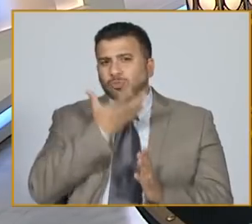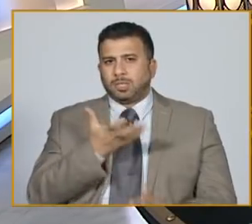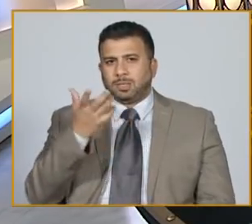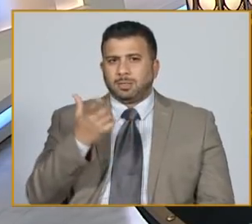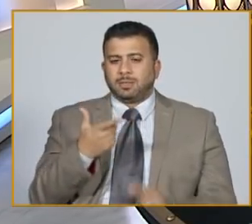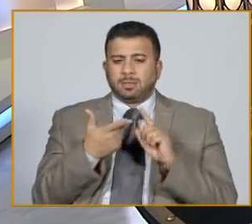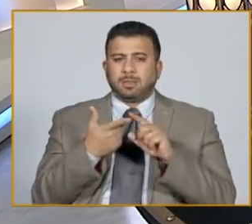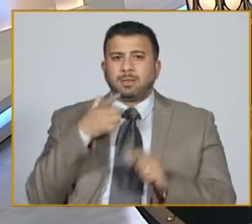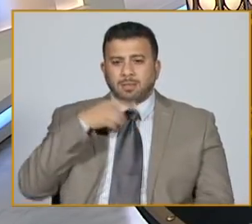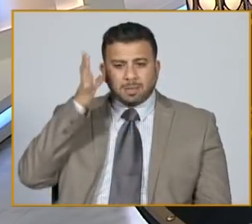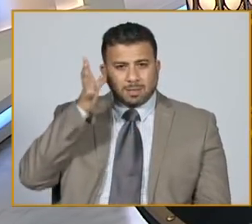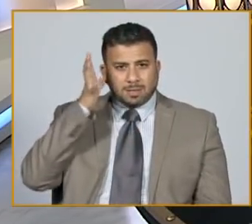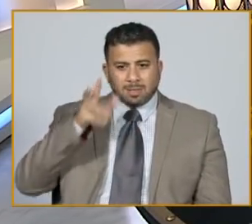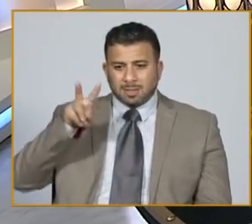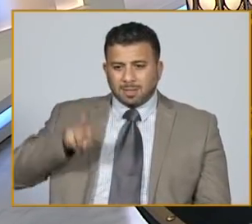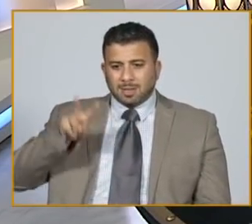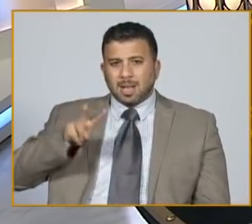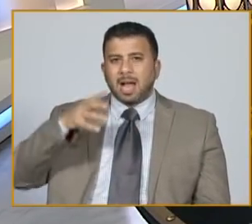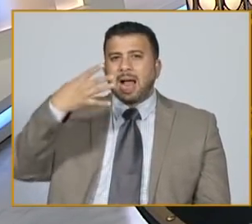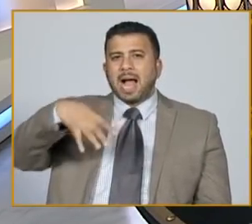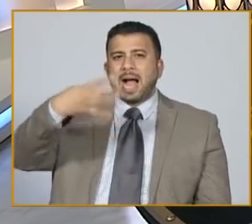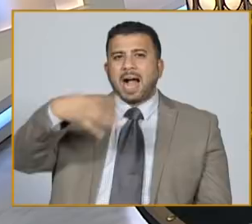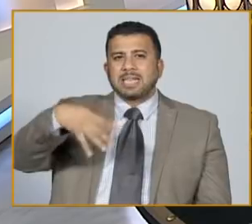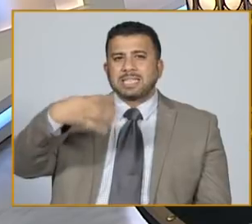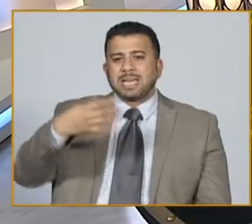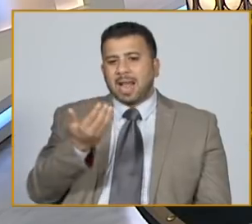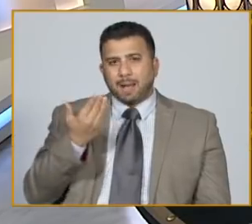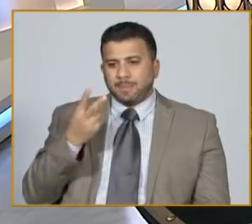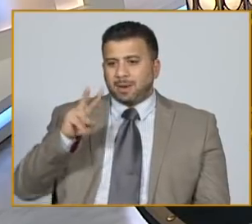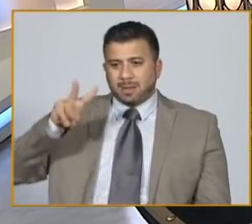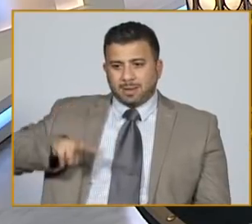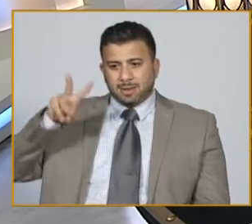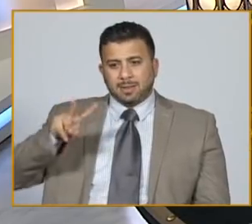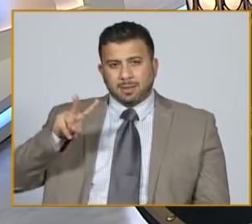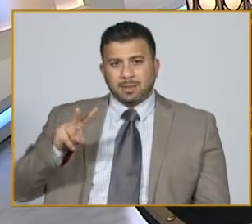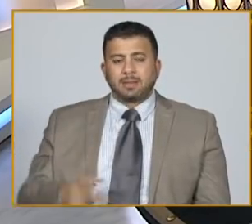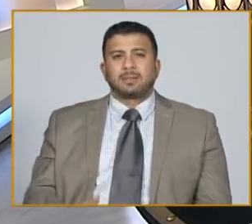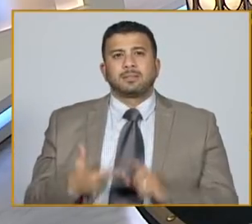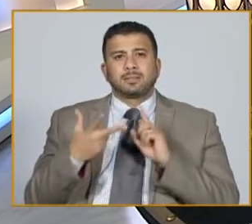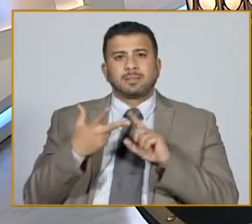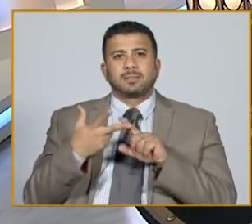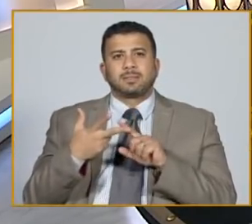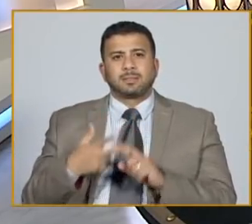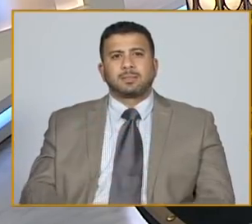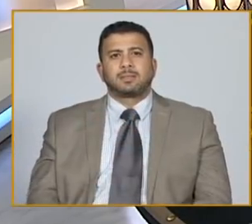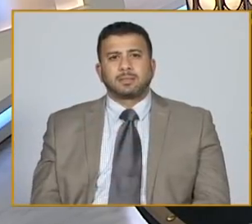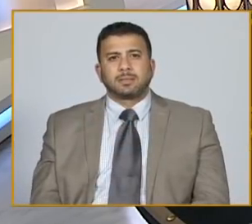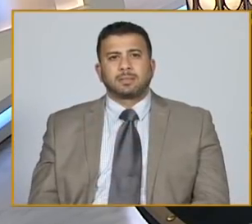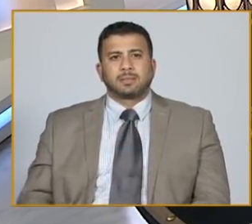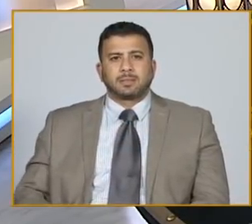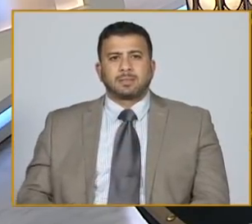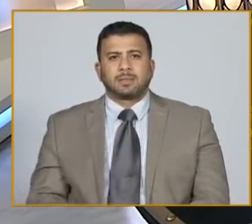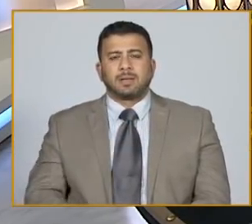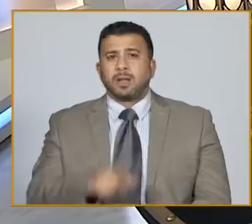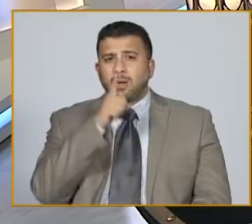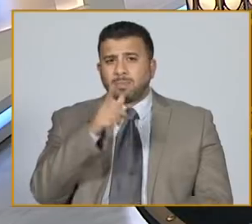أصلي ركعتين قبل العصر يجوز؟ إن شاء الله. والسؤال الثالث، يجوز إني بعد صلاة